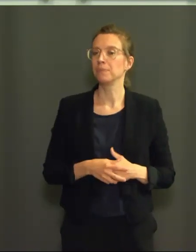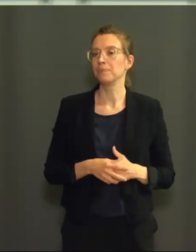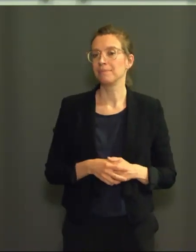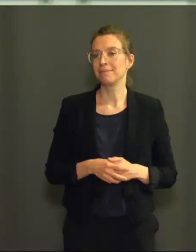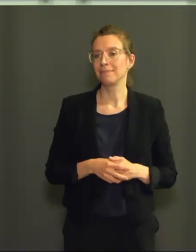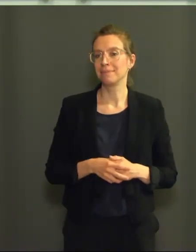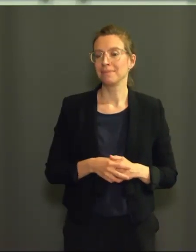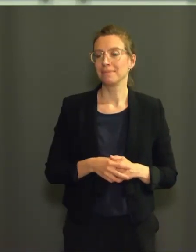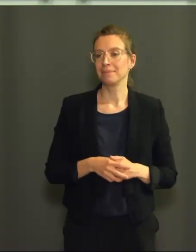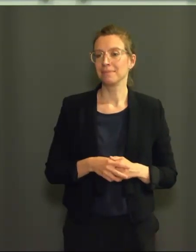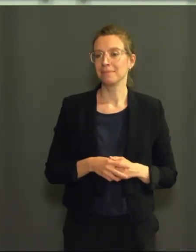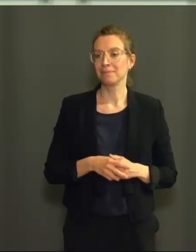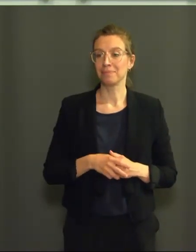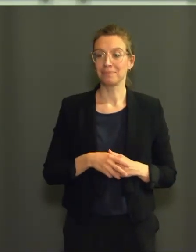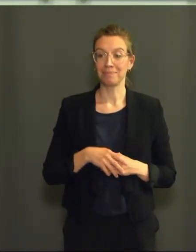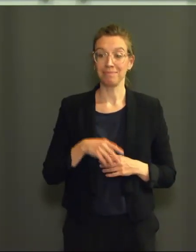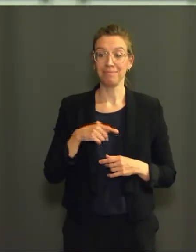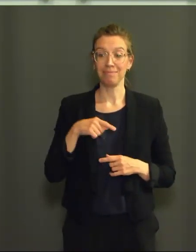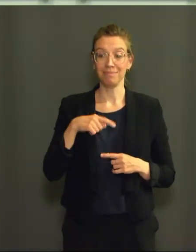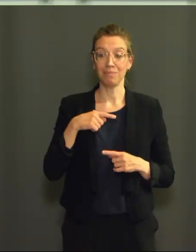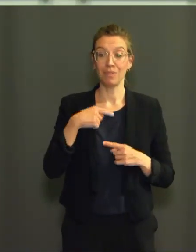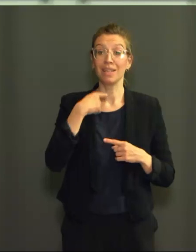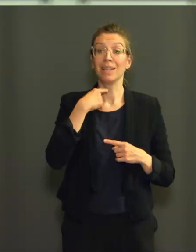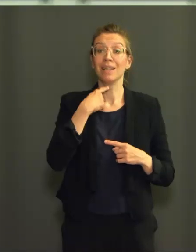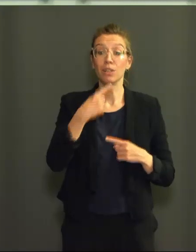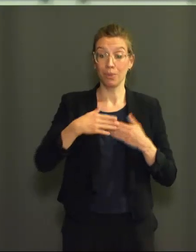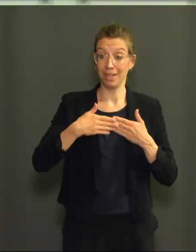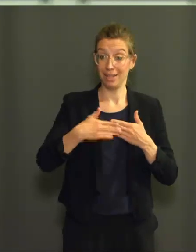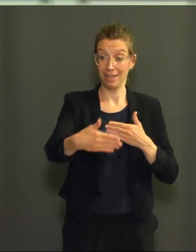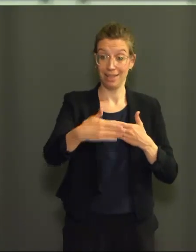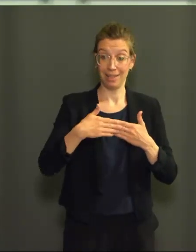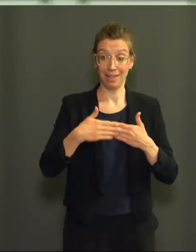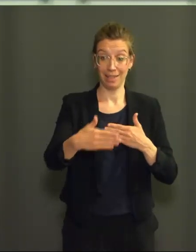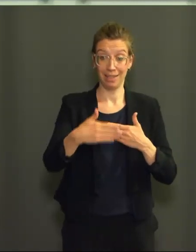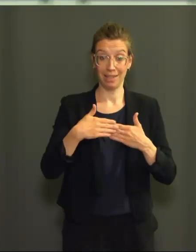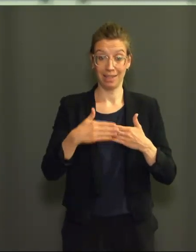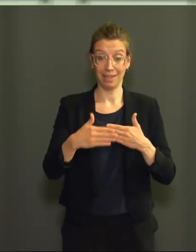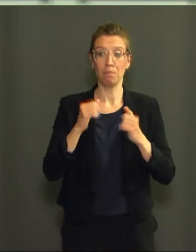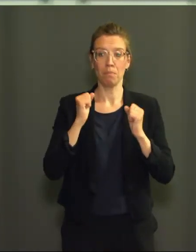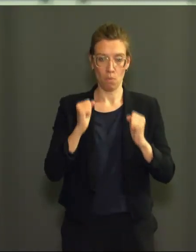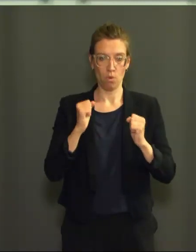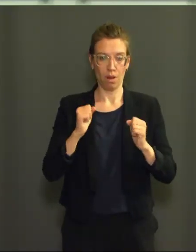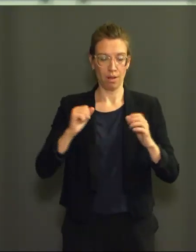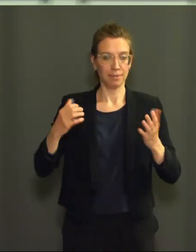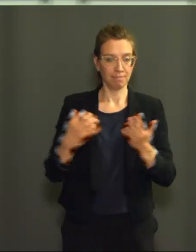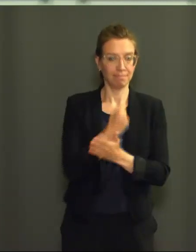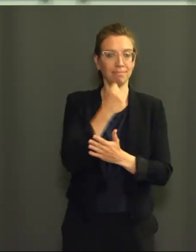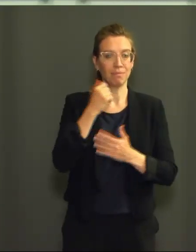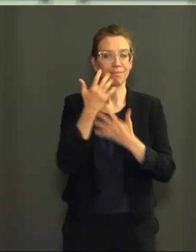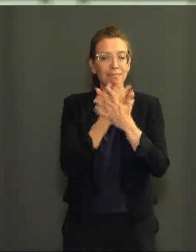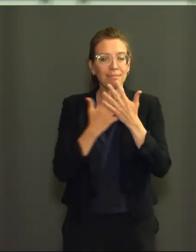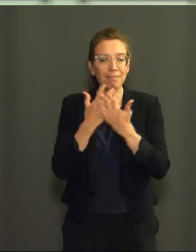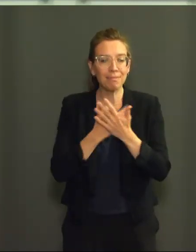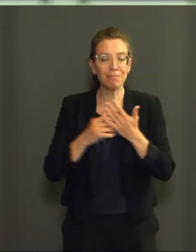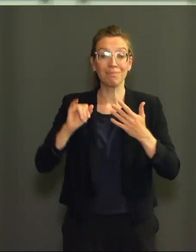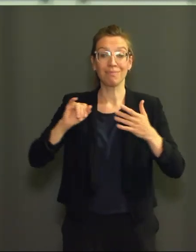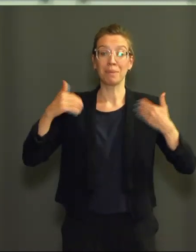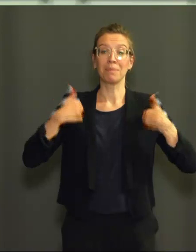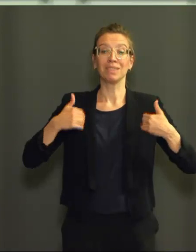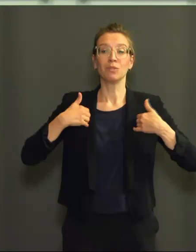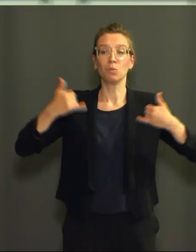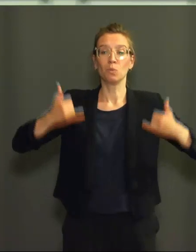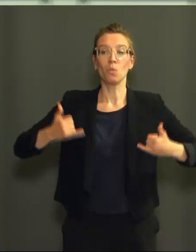Binnen een week kunnen we een incidentie bereiken van minder dan 150 besmettingen per 100.000 inwoners